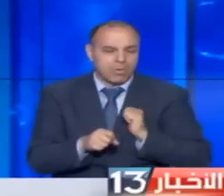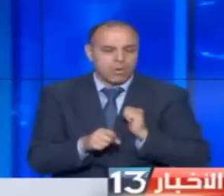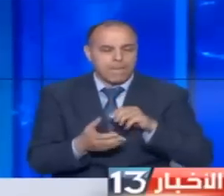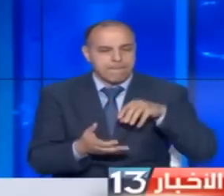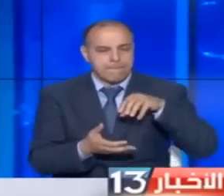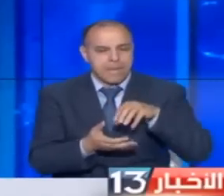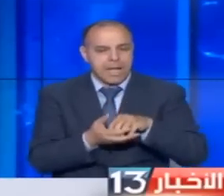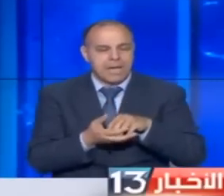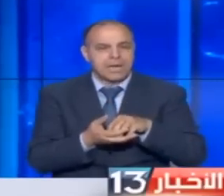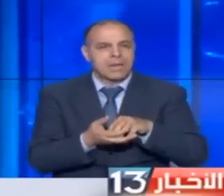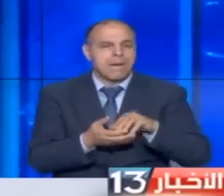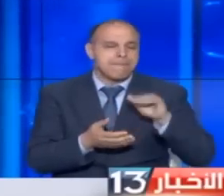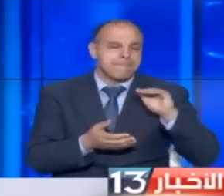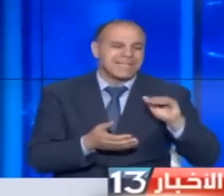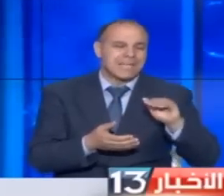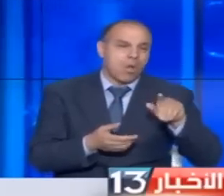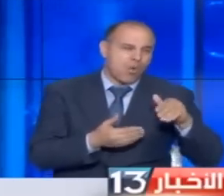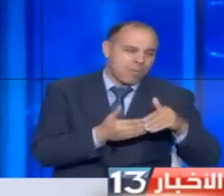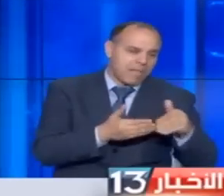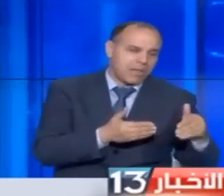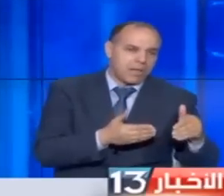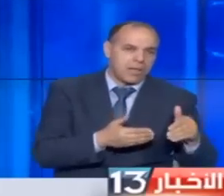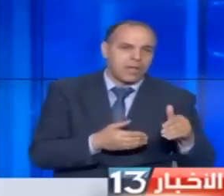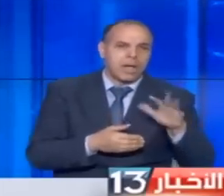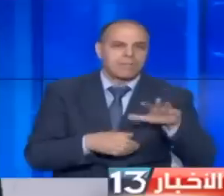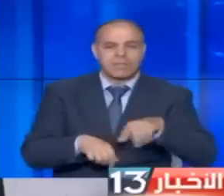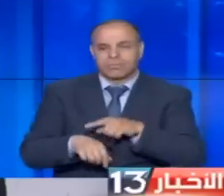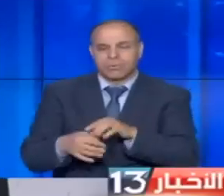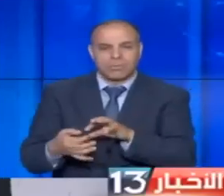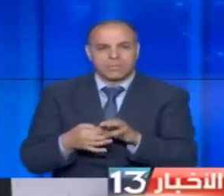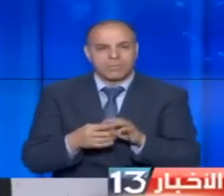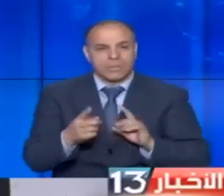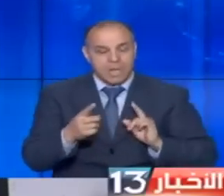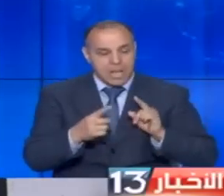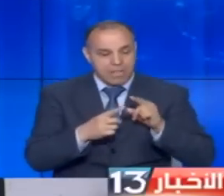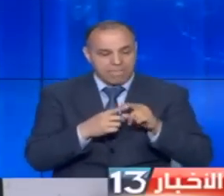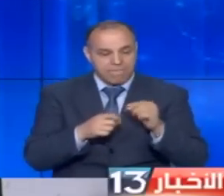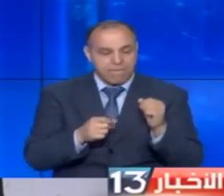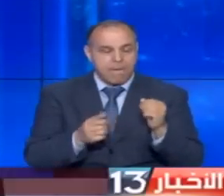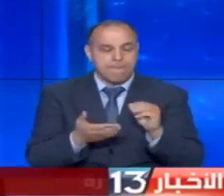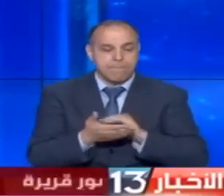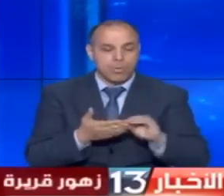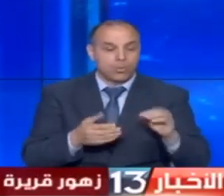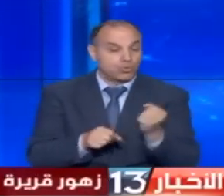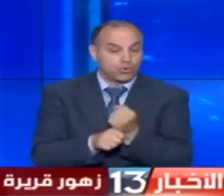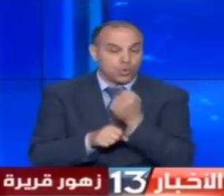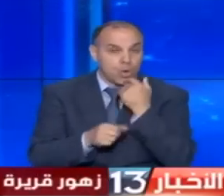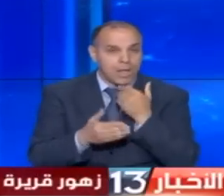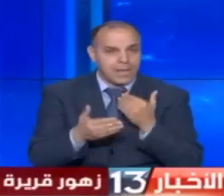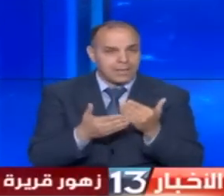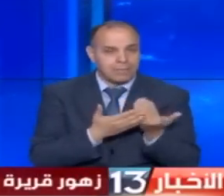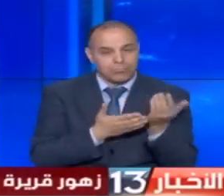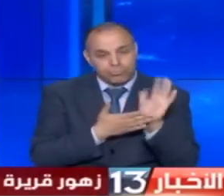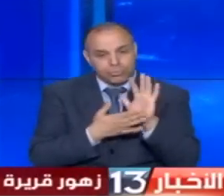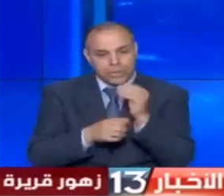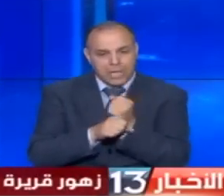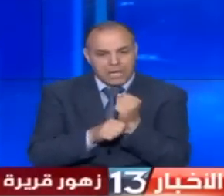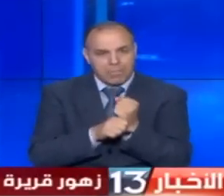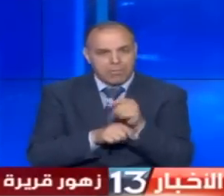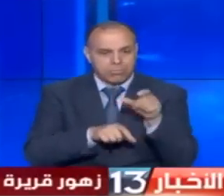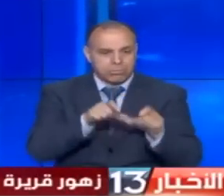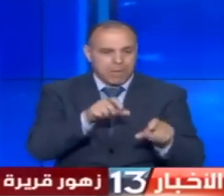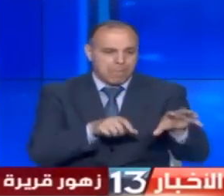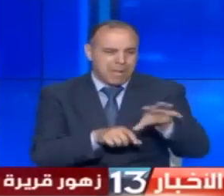البحار نظرك والتي تشمل خمس دوائر بلديه هدف وتعبير السوق الهنديه بشيء قارب عروض الشغل متساكنين